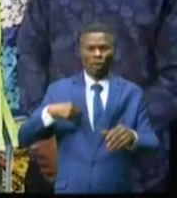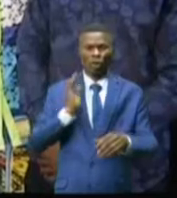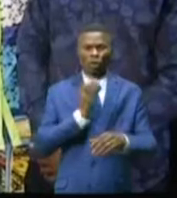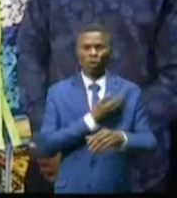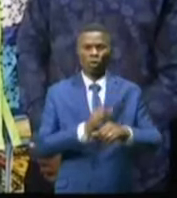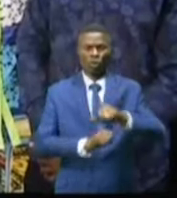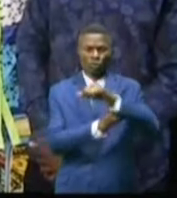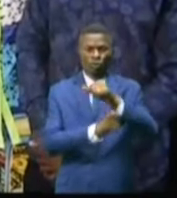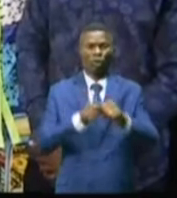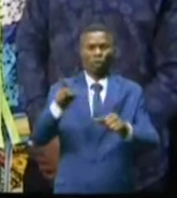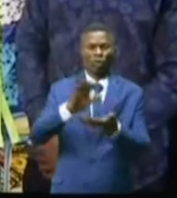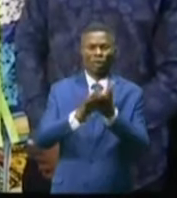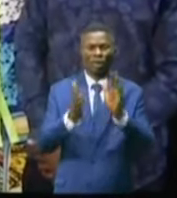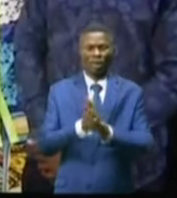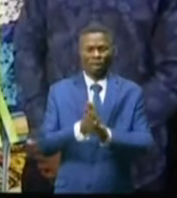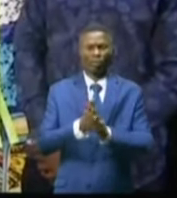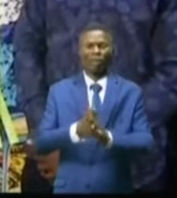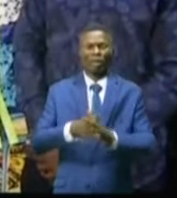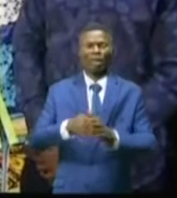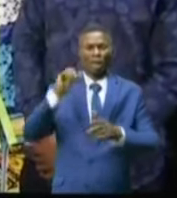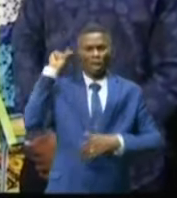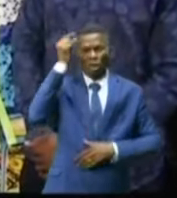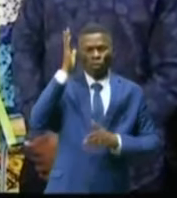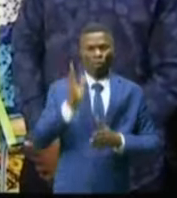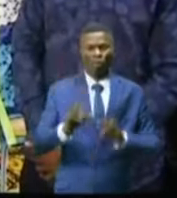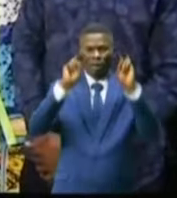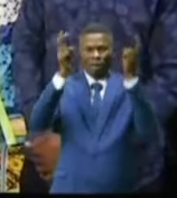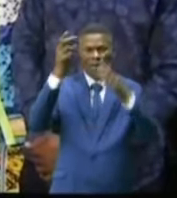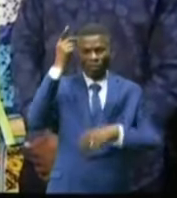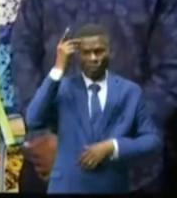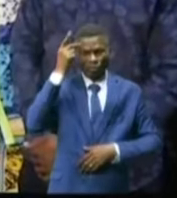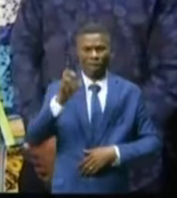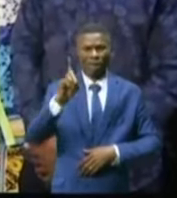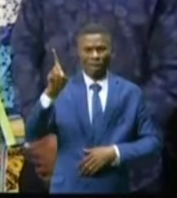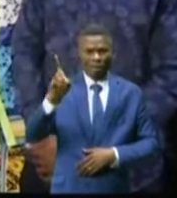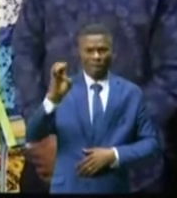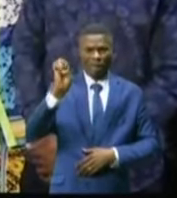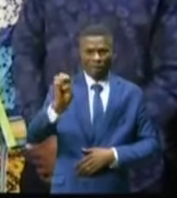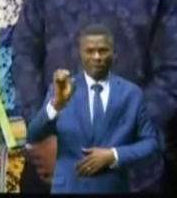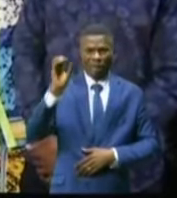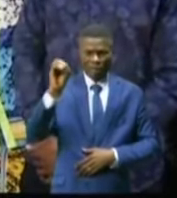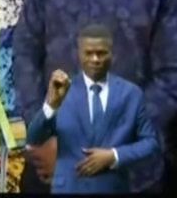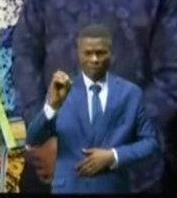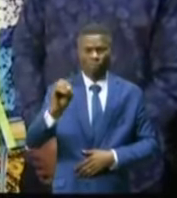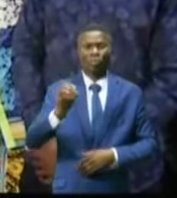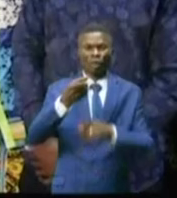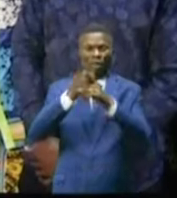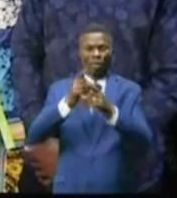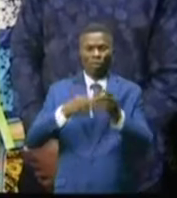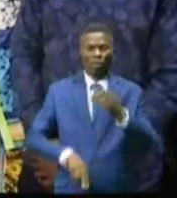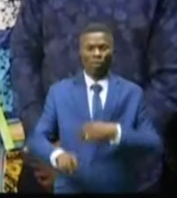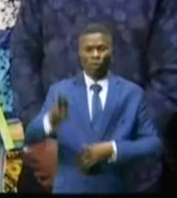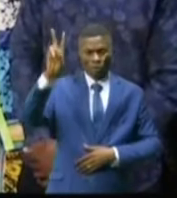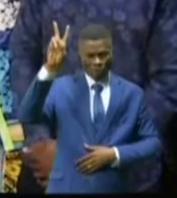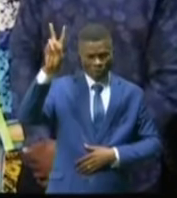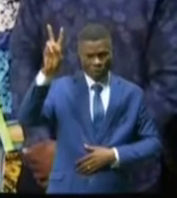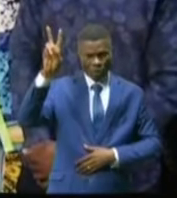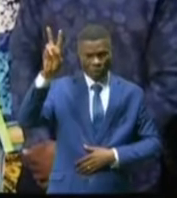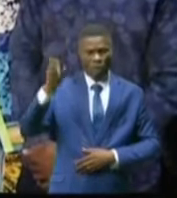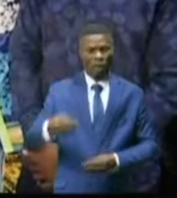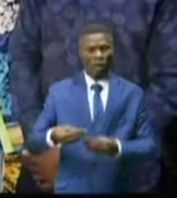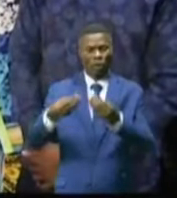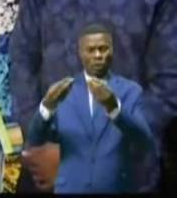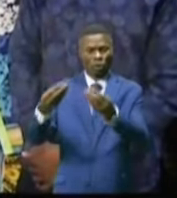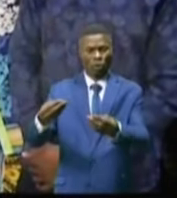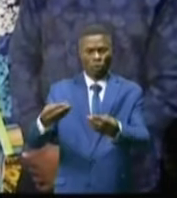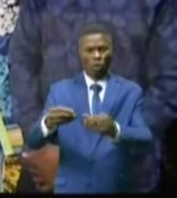à sa candidature à l'hôtel des villes de Kinshasa. Deo Kassongo étant fils IDPS, il n'est pas question qu'on lui